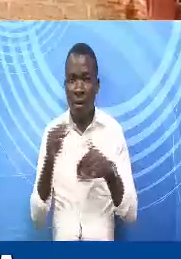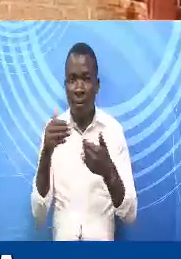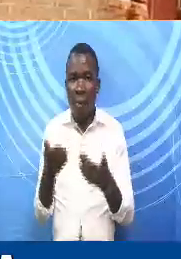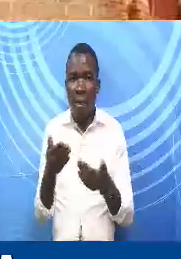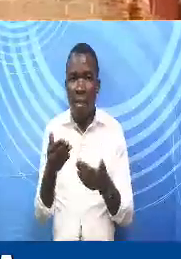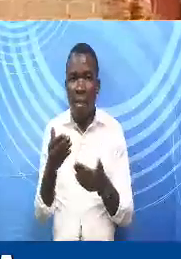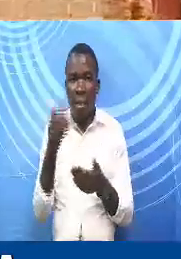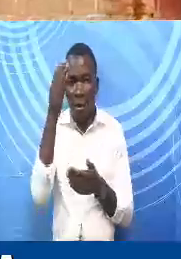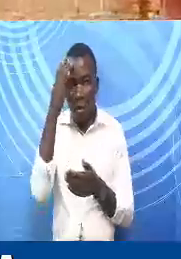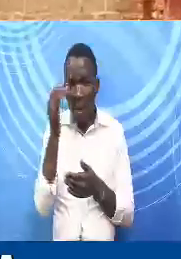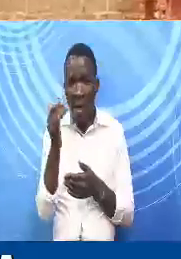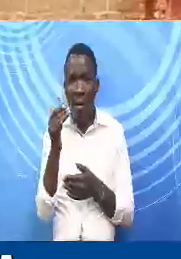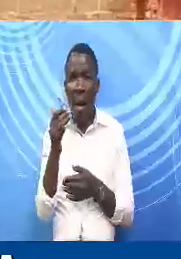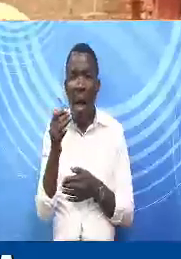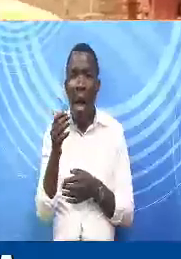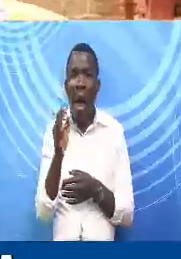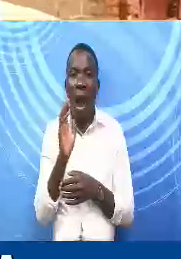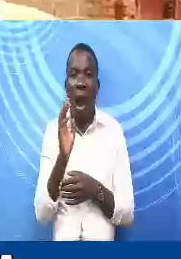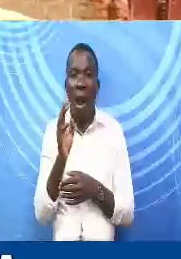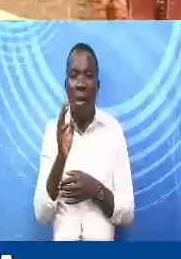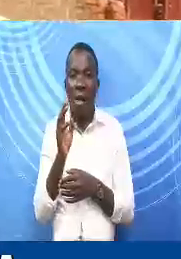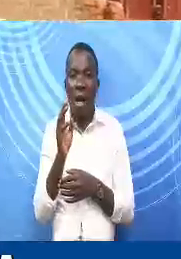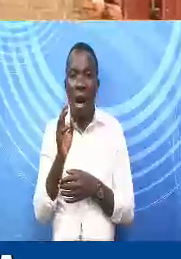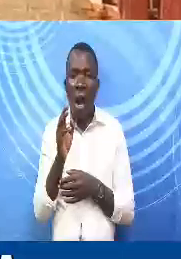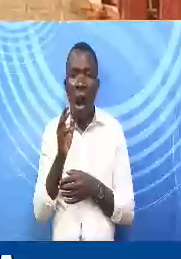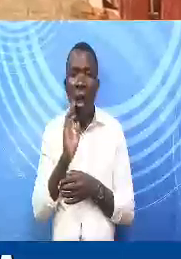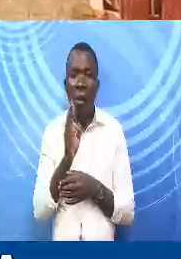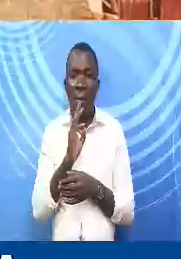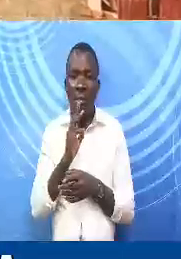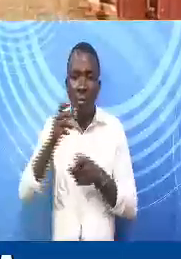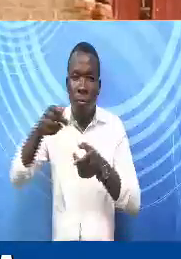kubw'aya mazi kugeza ubu twabuze amazi kuko nazo tuyaho